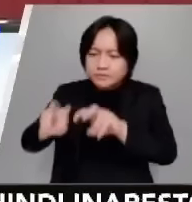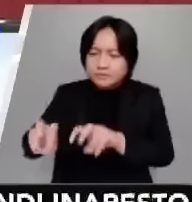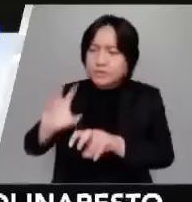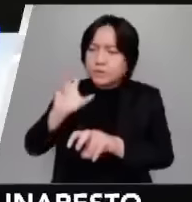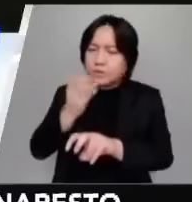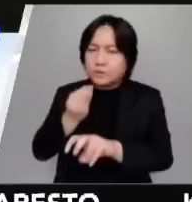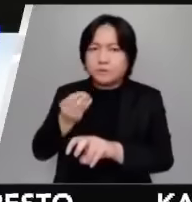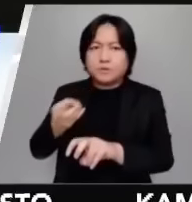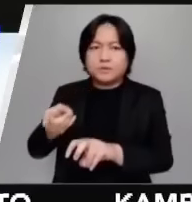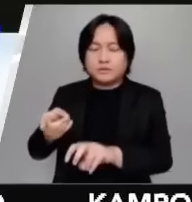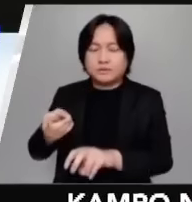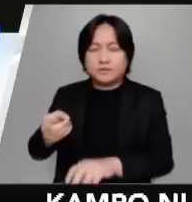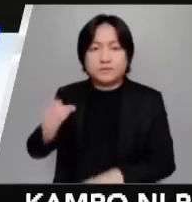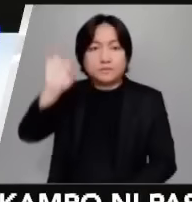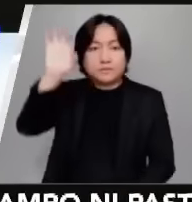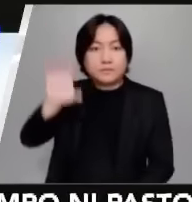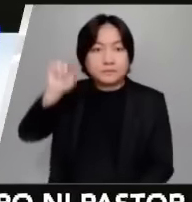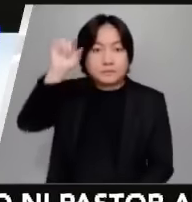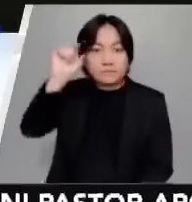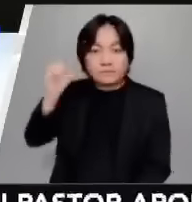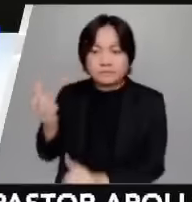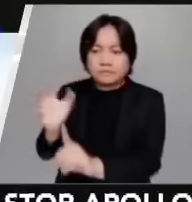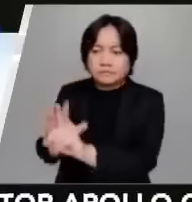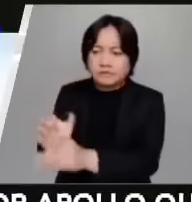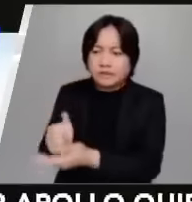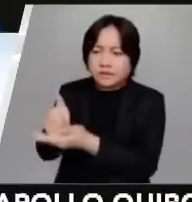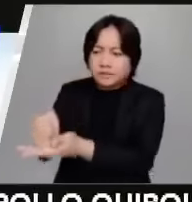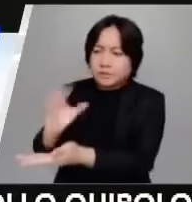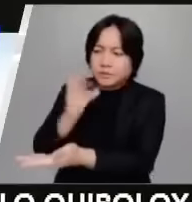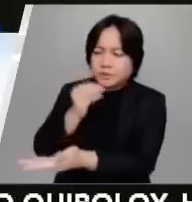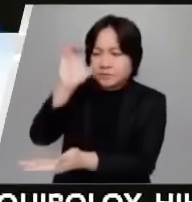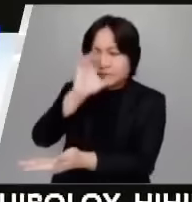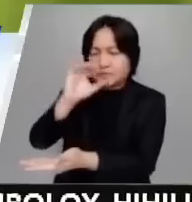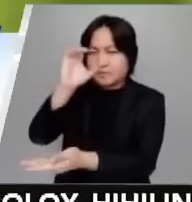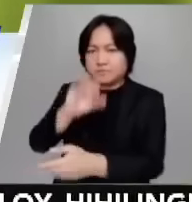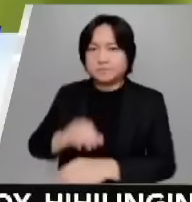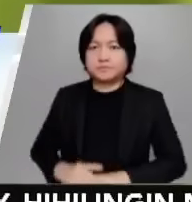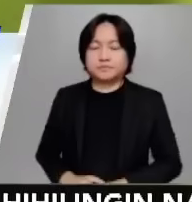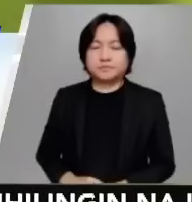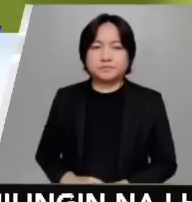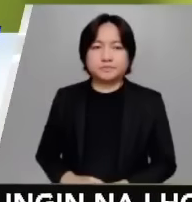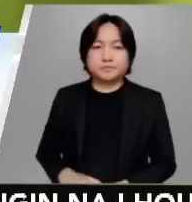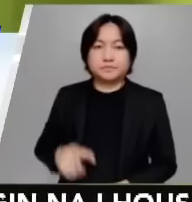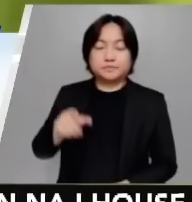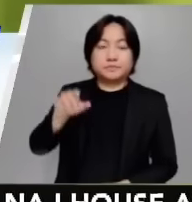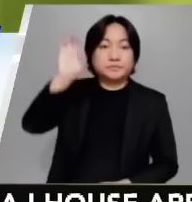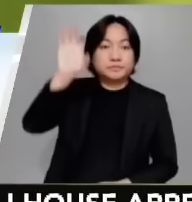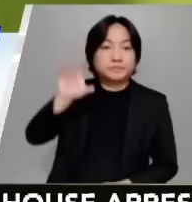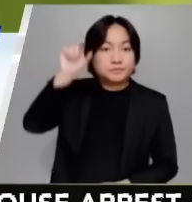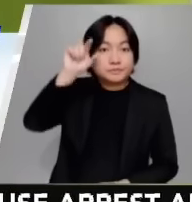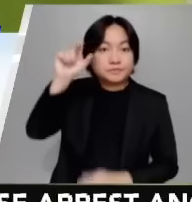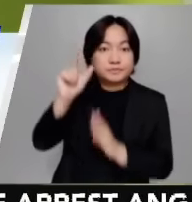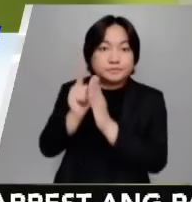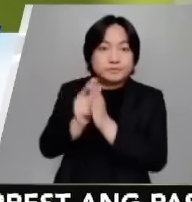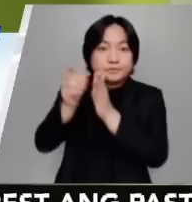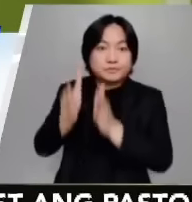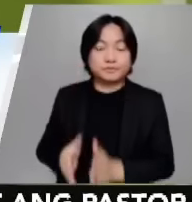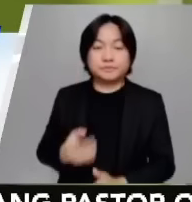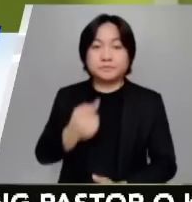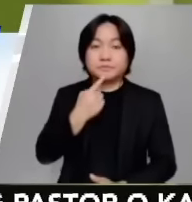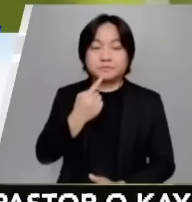Kiboy handa naman daw ang abogado ng Pastor na sumailalim sa posibleng imbestigasyon he had to meet his Uh